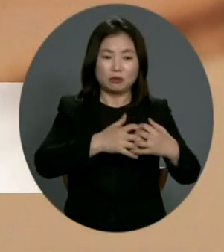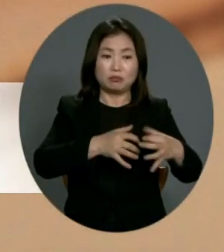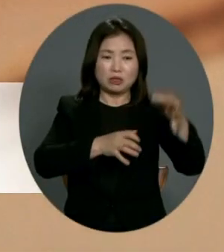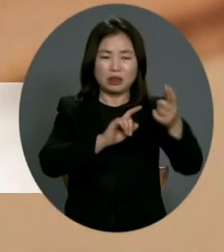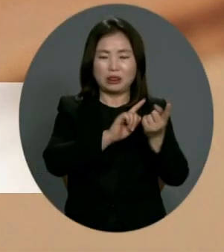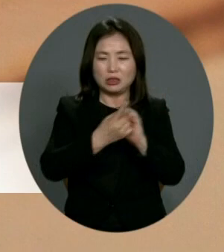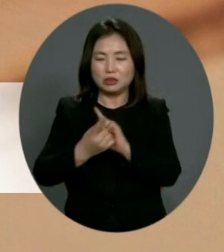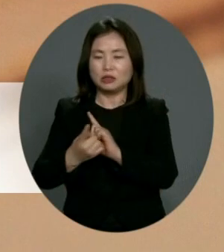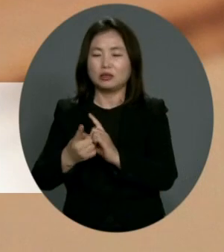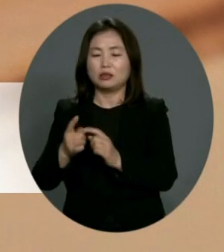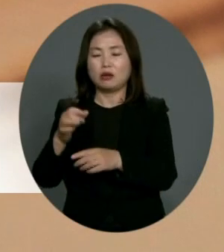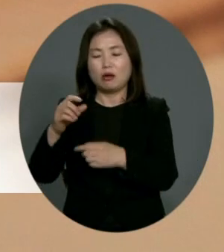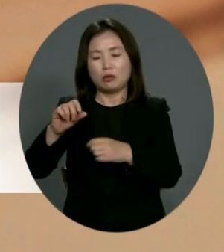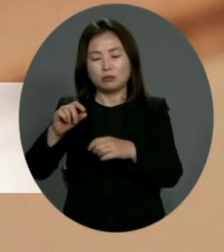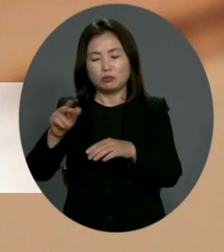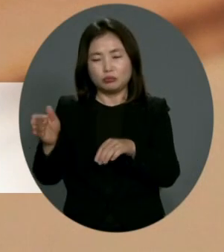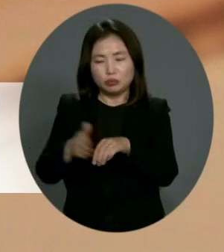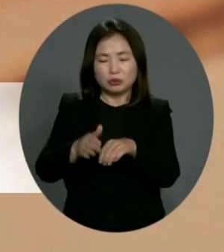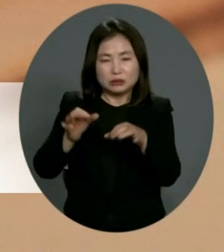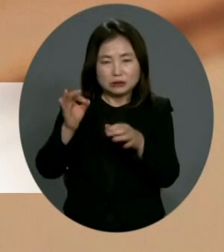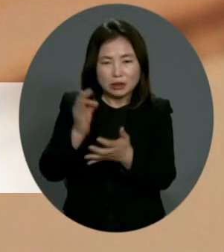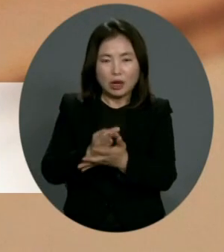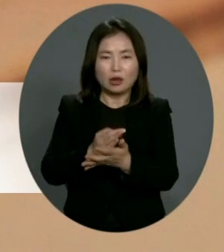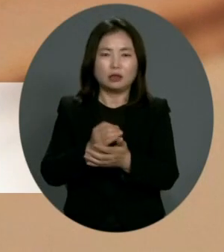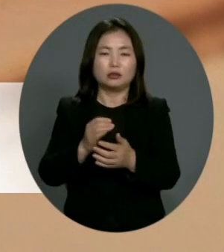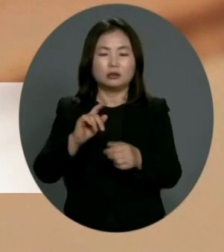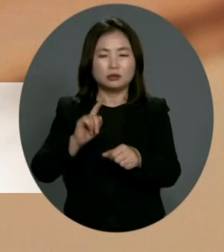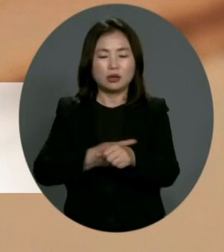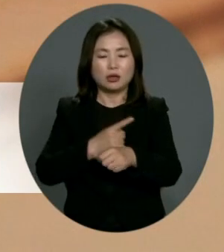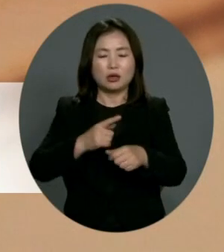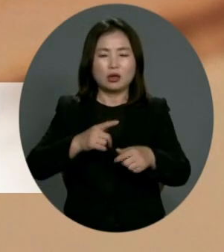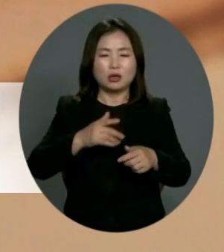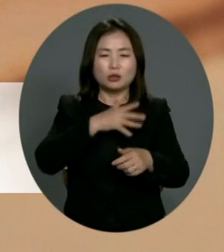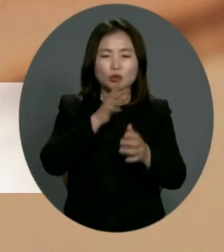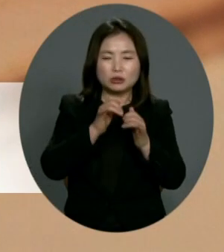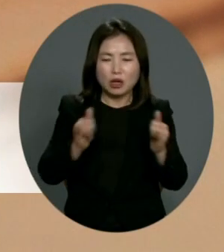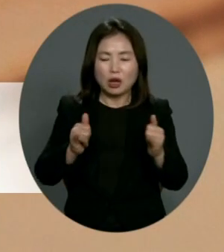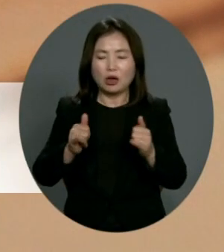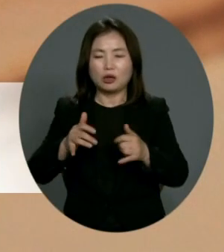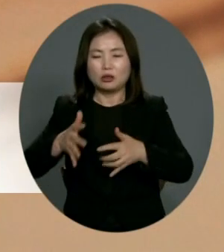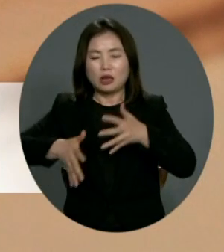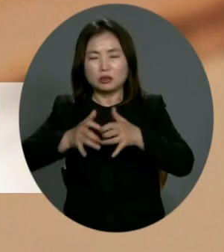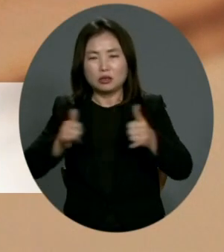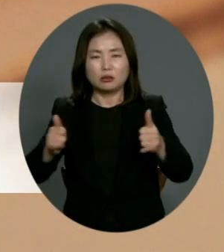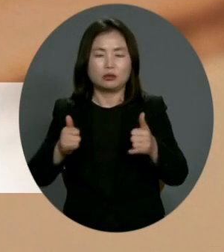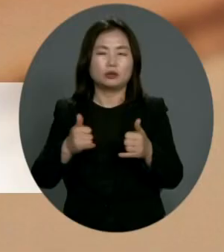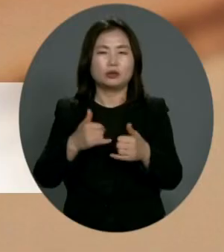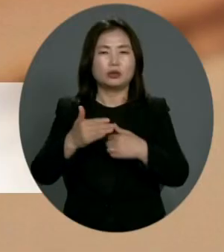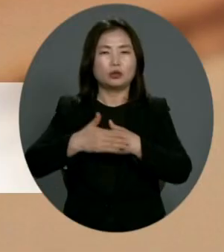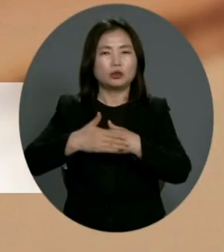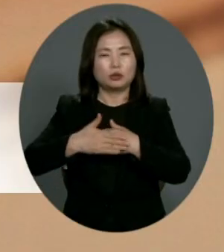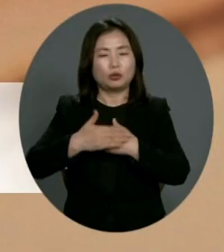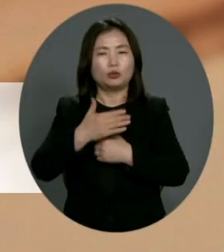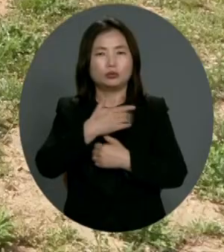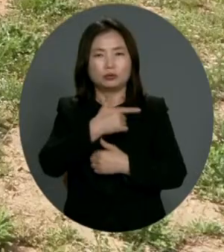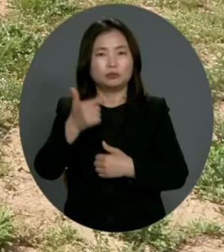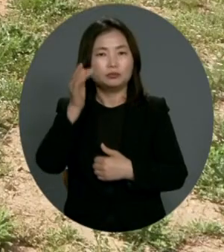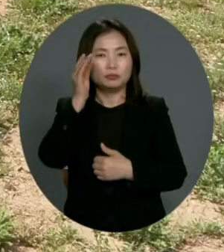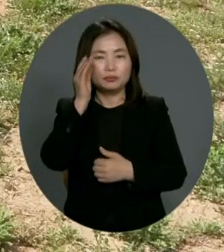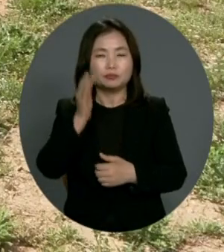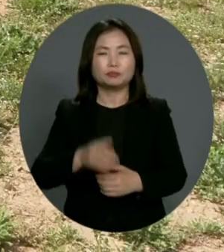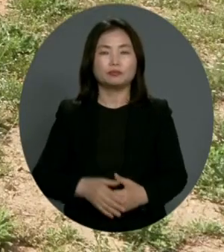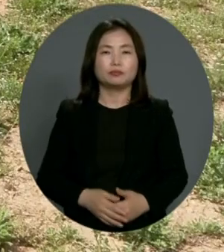부족과 고령화로 어려움을 겪고 있는 농가에 큰 도움이 될 것으로 기대됩니다. 김건엽 기자가 보도합니다.